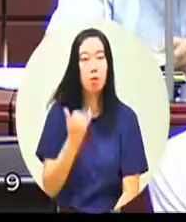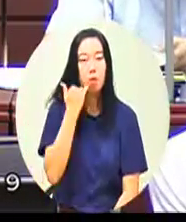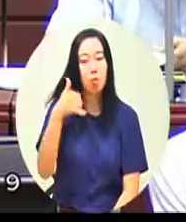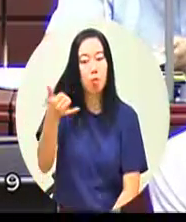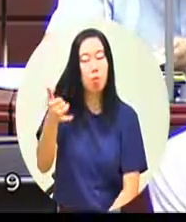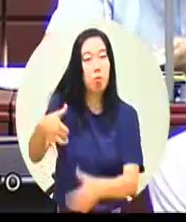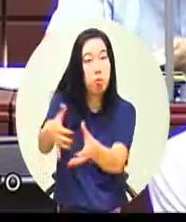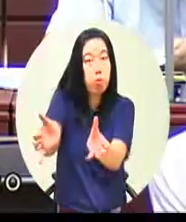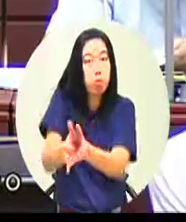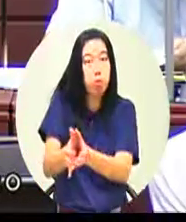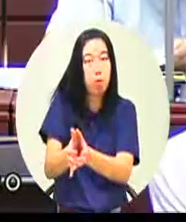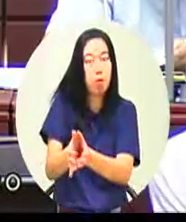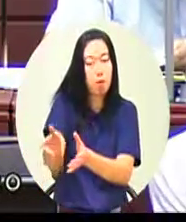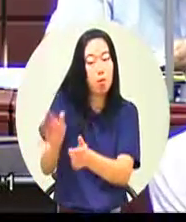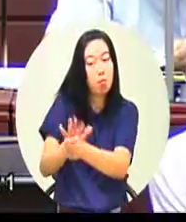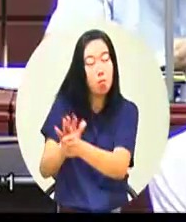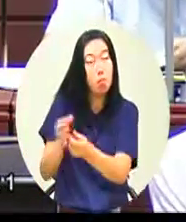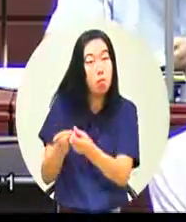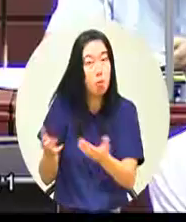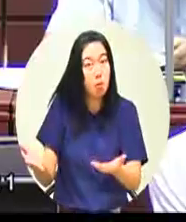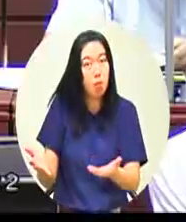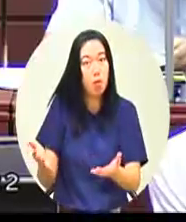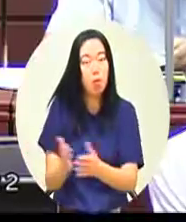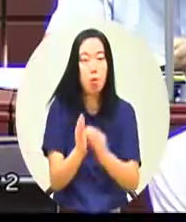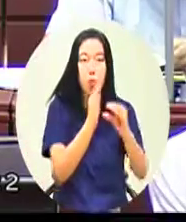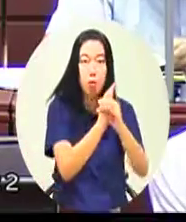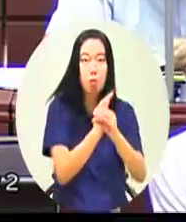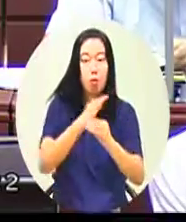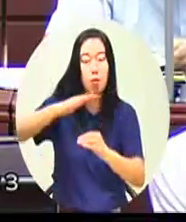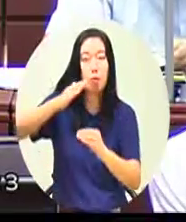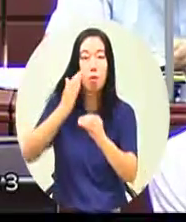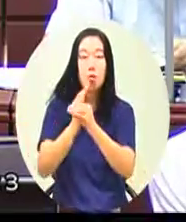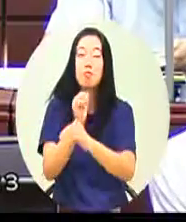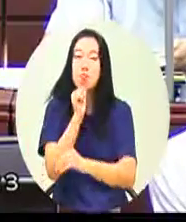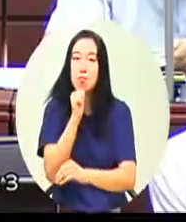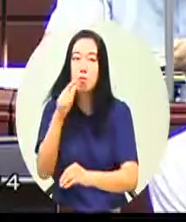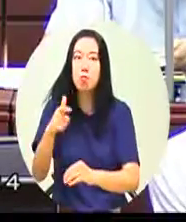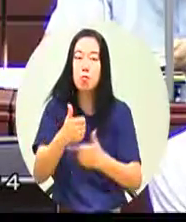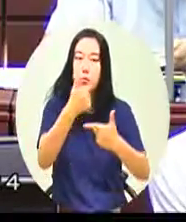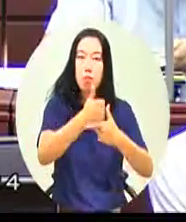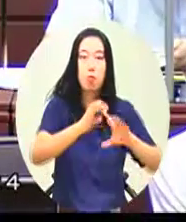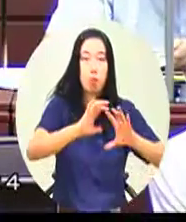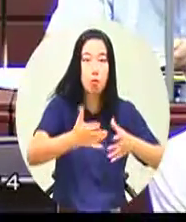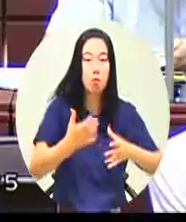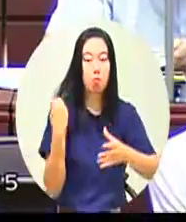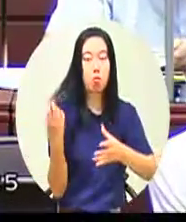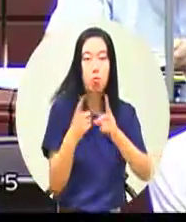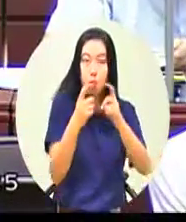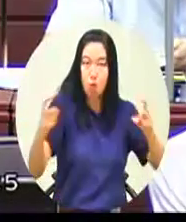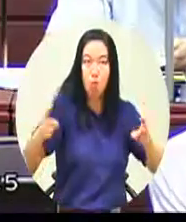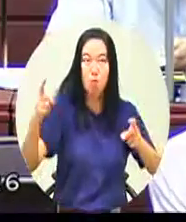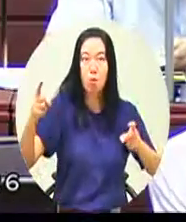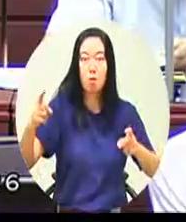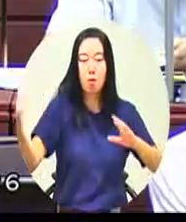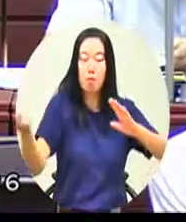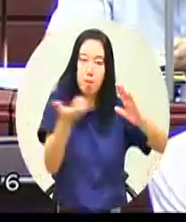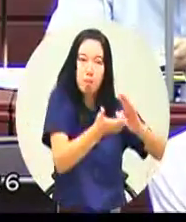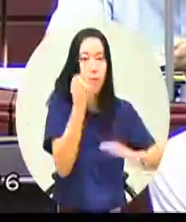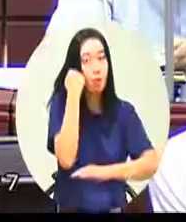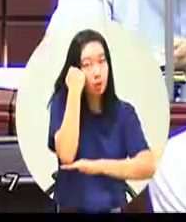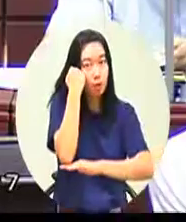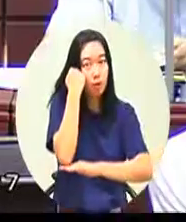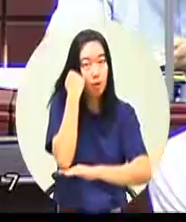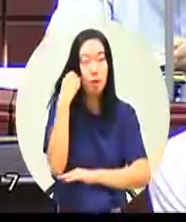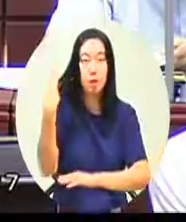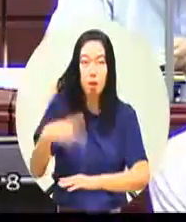体、弱势的一个中低收入者或低收入者，我们有建国新城的安置，而且我们农业局里面都随